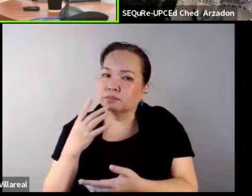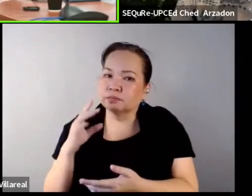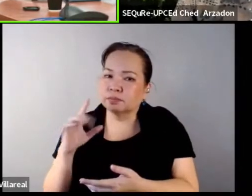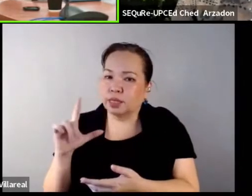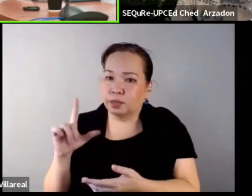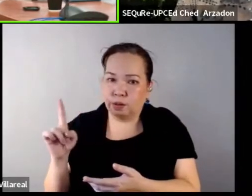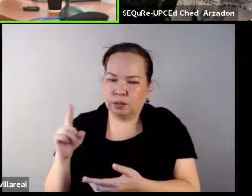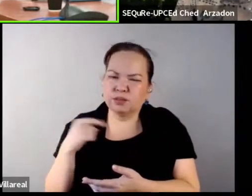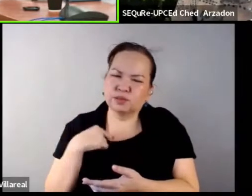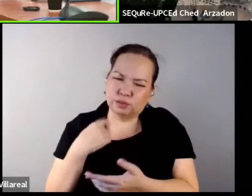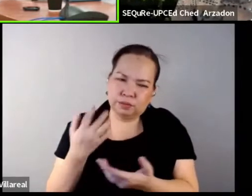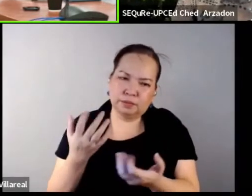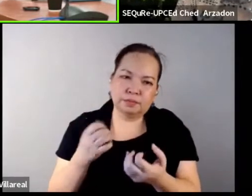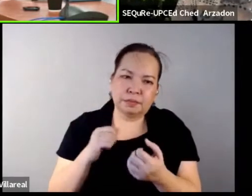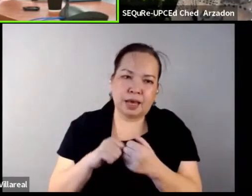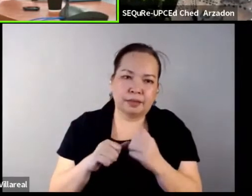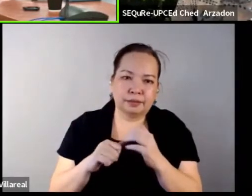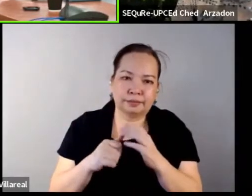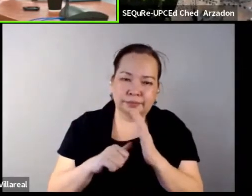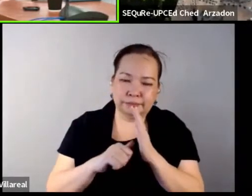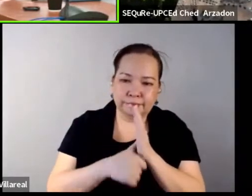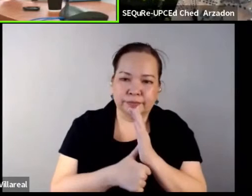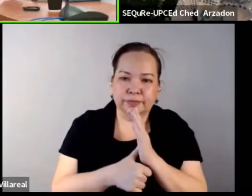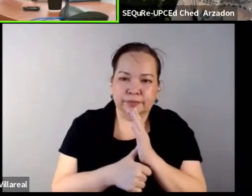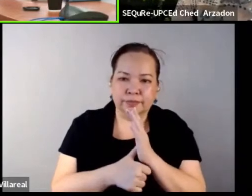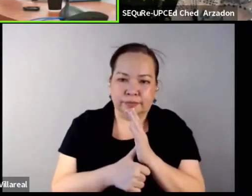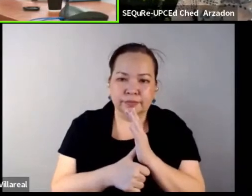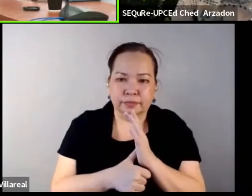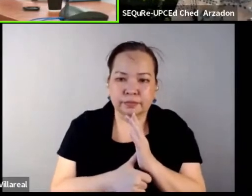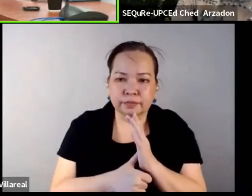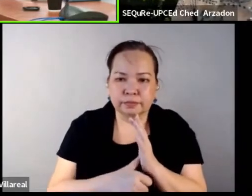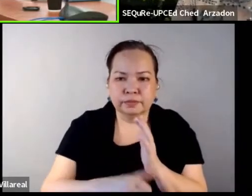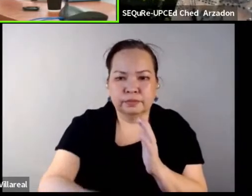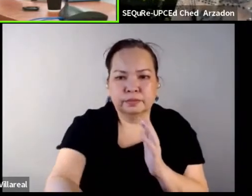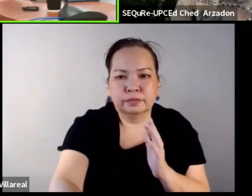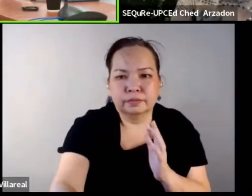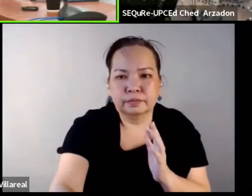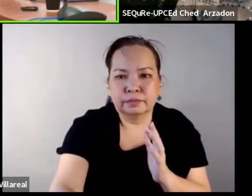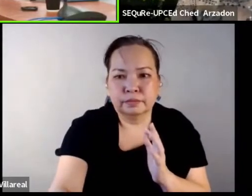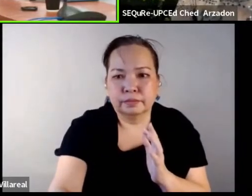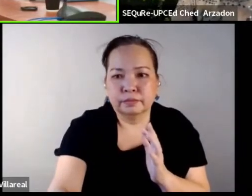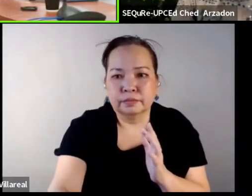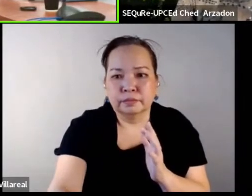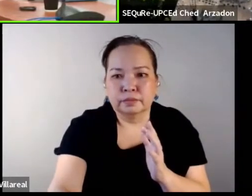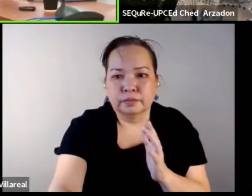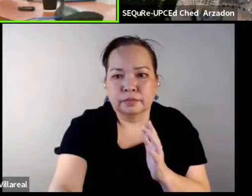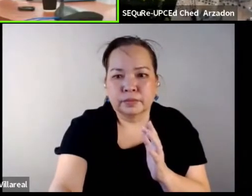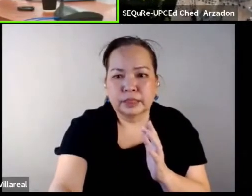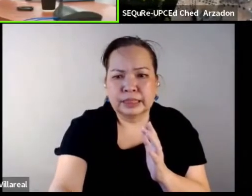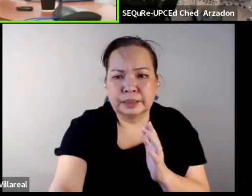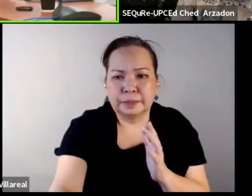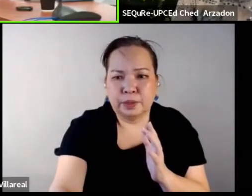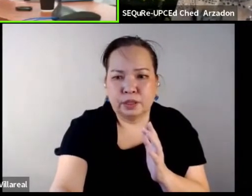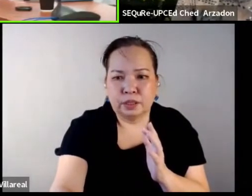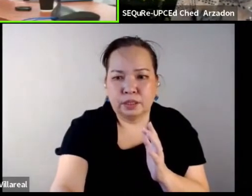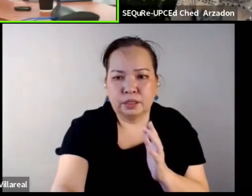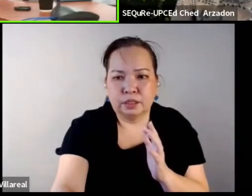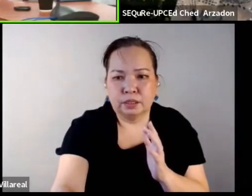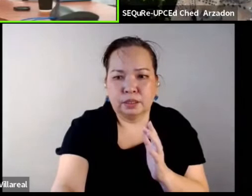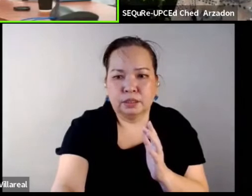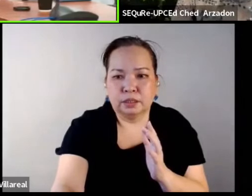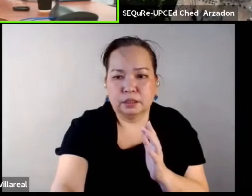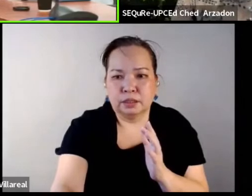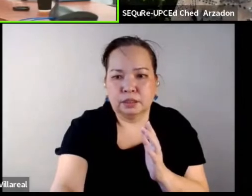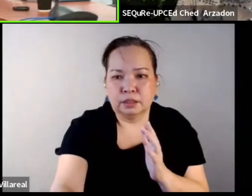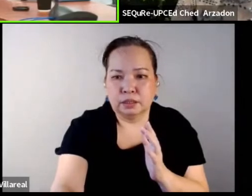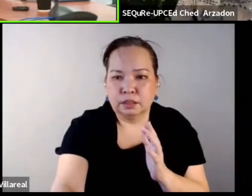lang po namin. We are not the mother tongue. We are saying we have to implement it properly. Pero right now, mukhang hindi pa ganun.